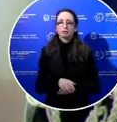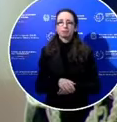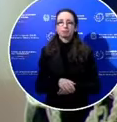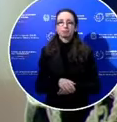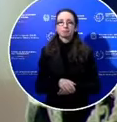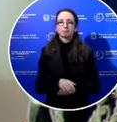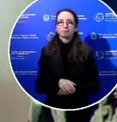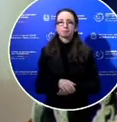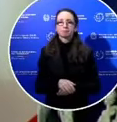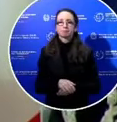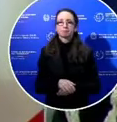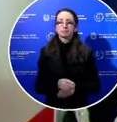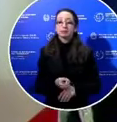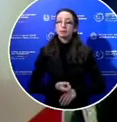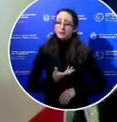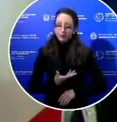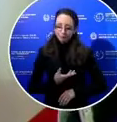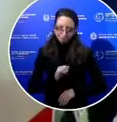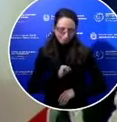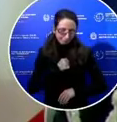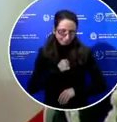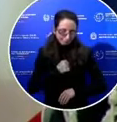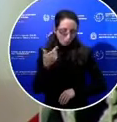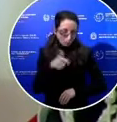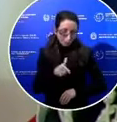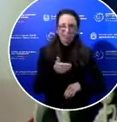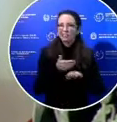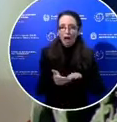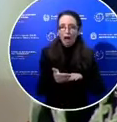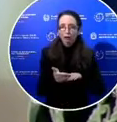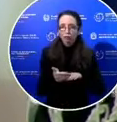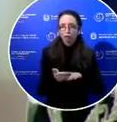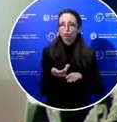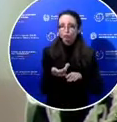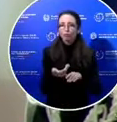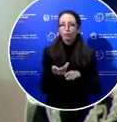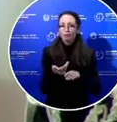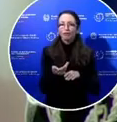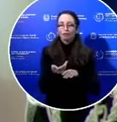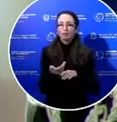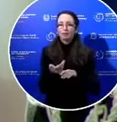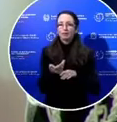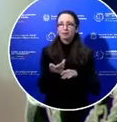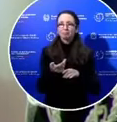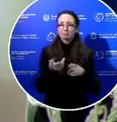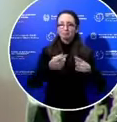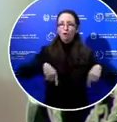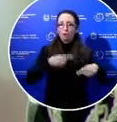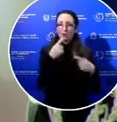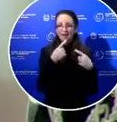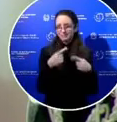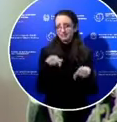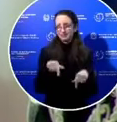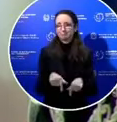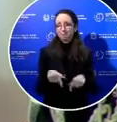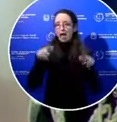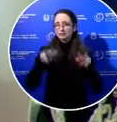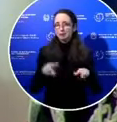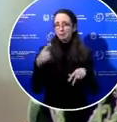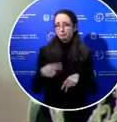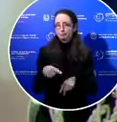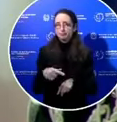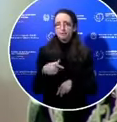esprimere il rincrescimento, il dispiacere per un ritardo con cui viene assolto questo tipo di adempimento, ed è un dispiacere che